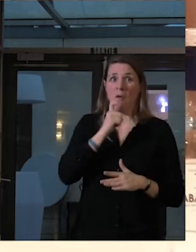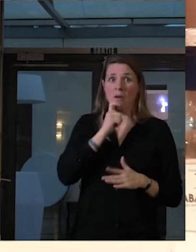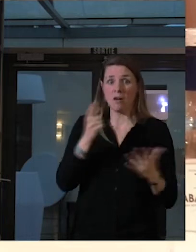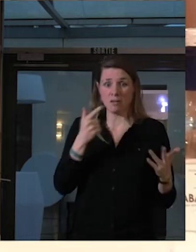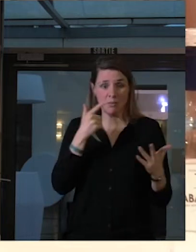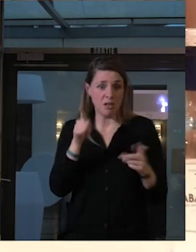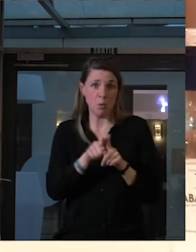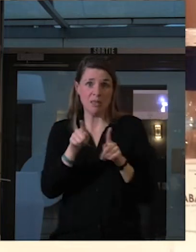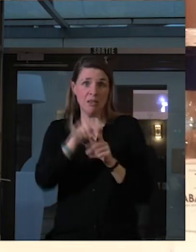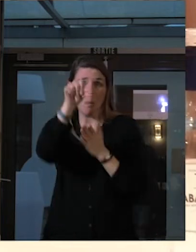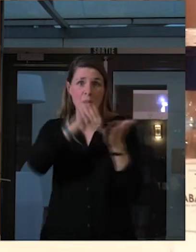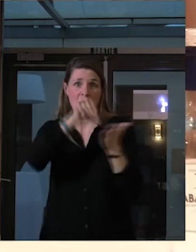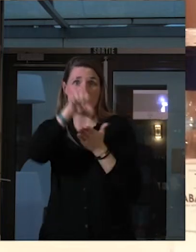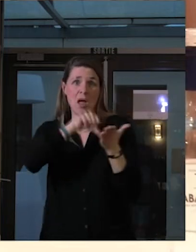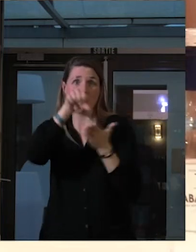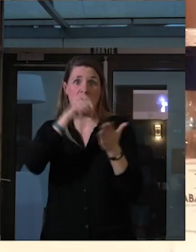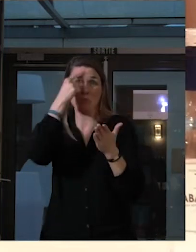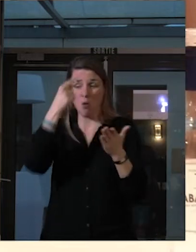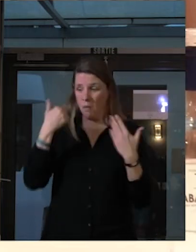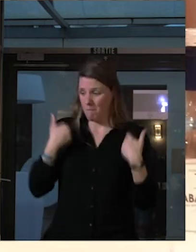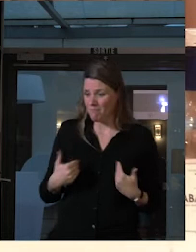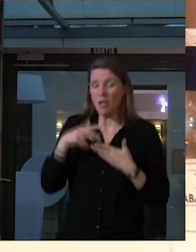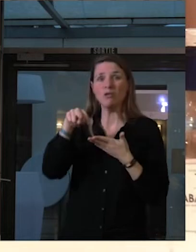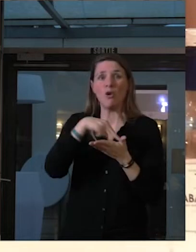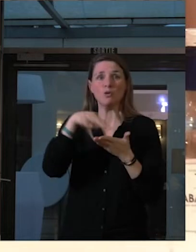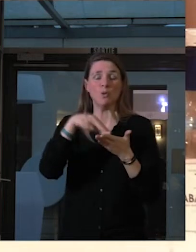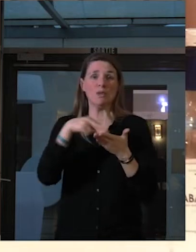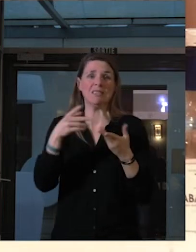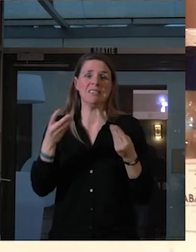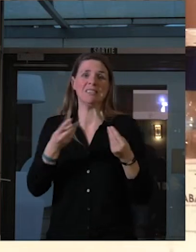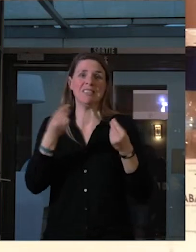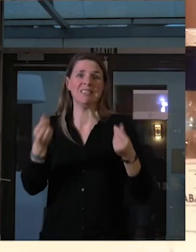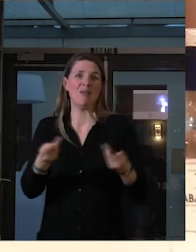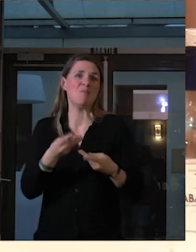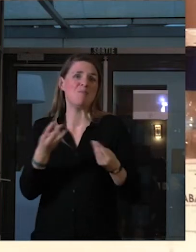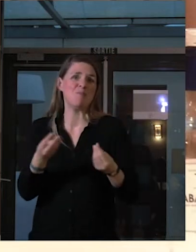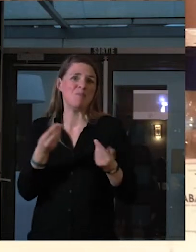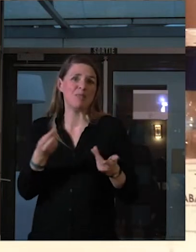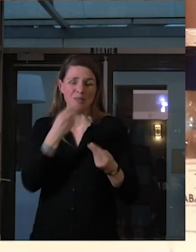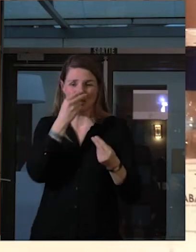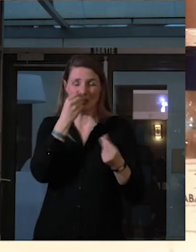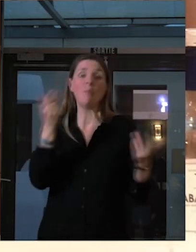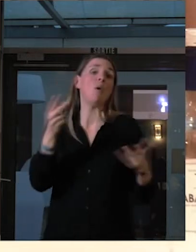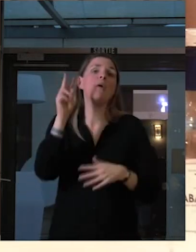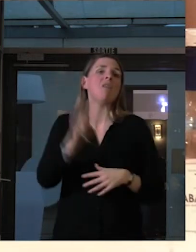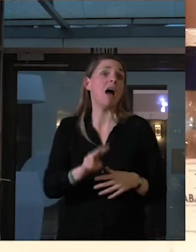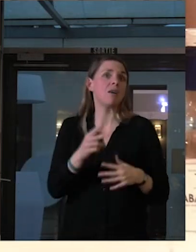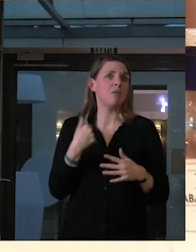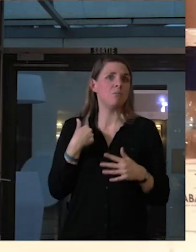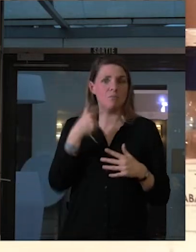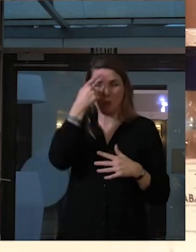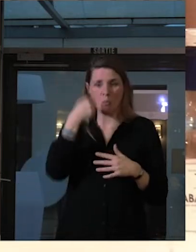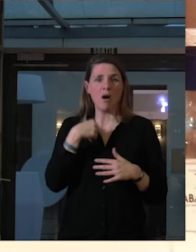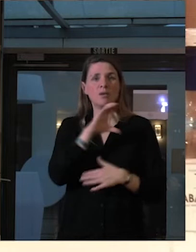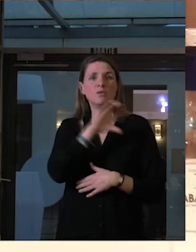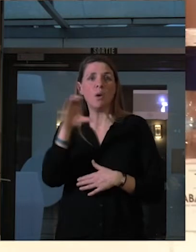danse encore, j'aurais du mal à me considérer vraiment... mais déjà, moi, me considérer à